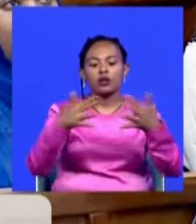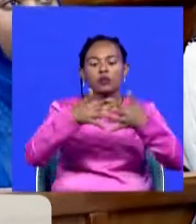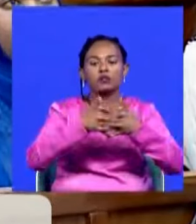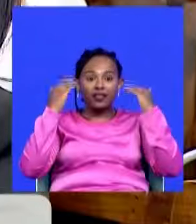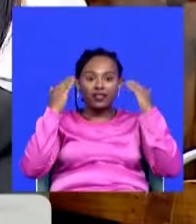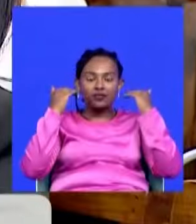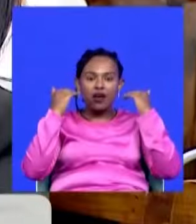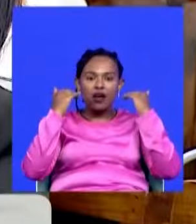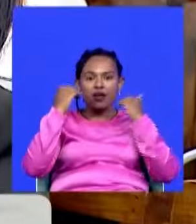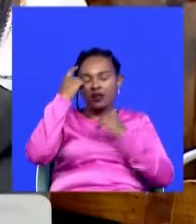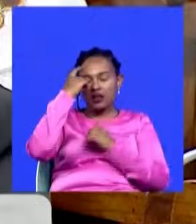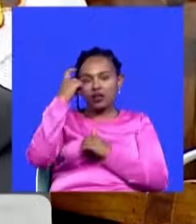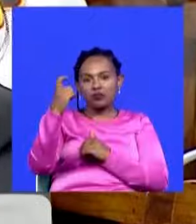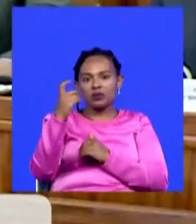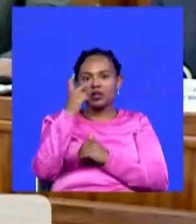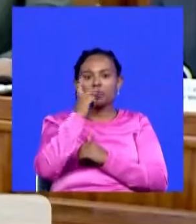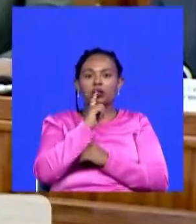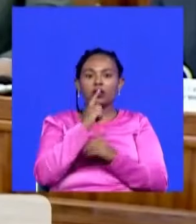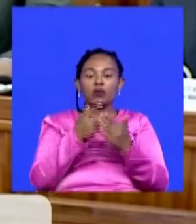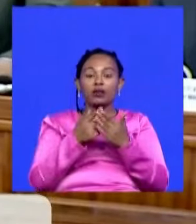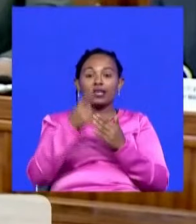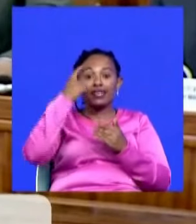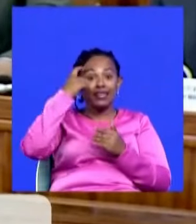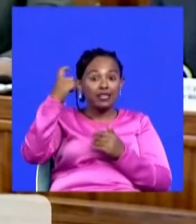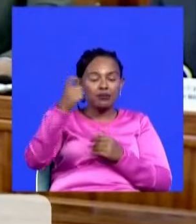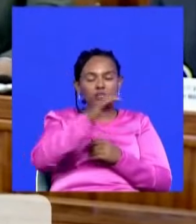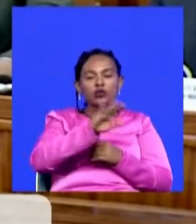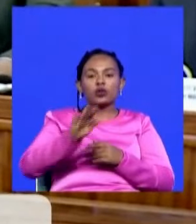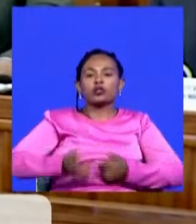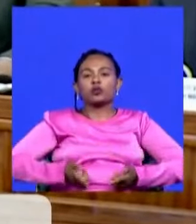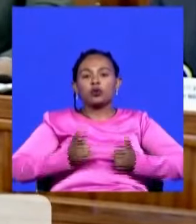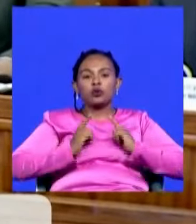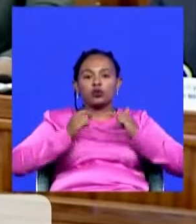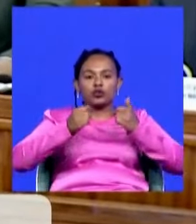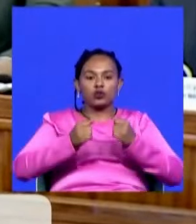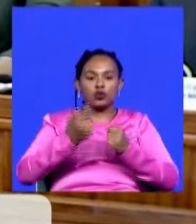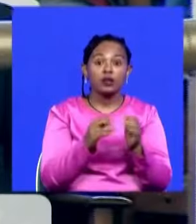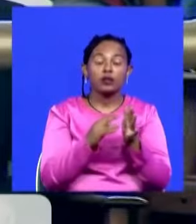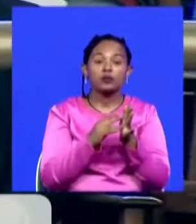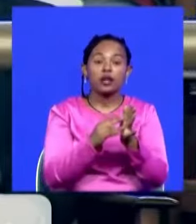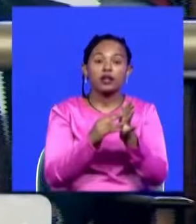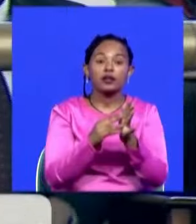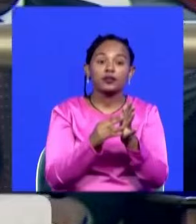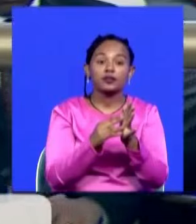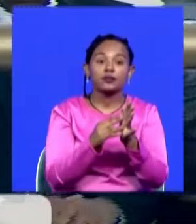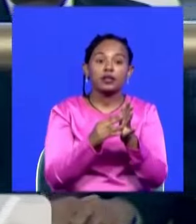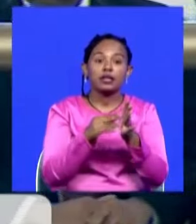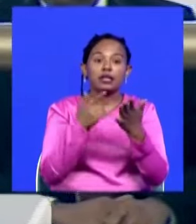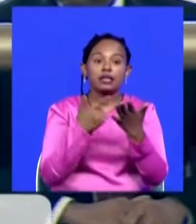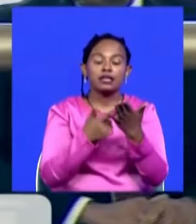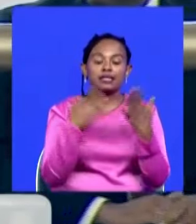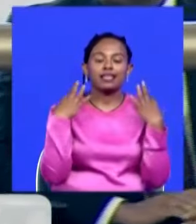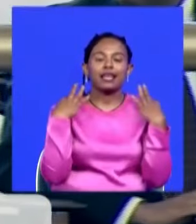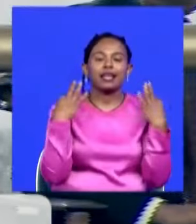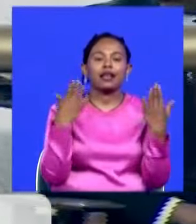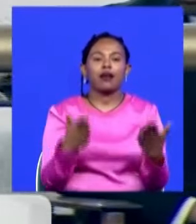ቤት አባላት ለተነሱ ጥያቄዎችም ጠቅላይ ሚኒስትር ዶክተር አብይ በሰጡት ማብራሪያ ከዚህ ቀደም ከነበረው ጋር